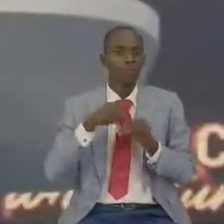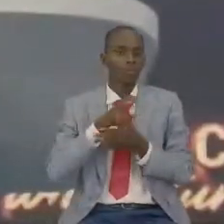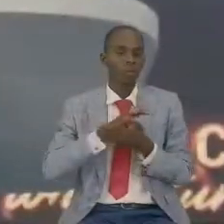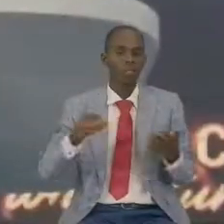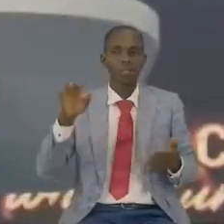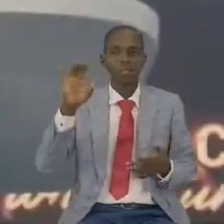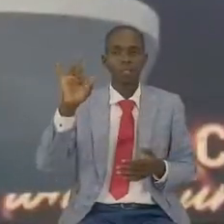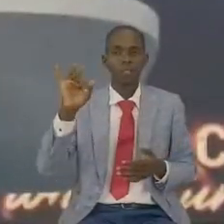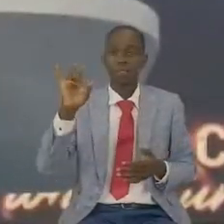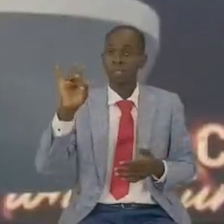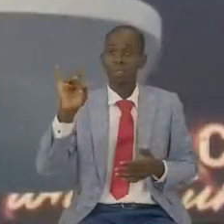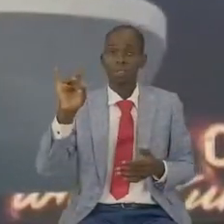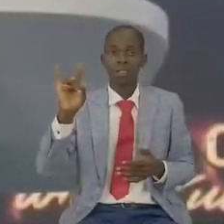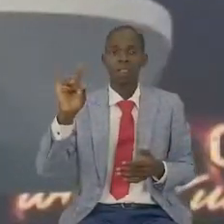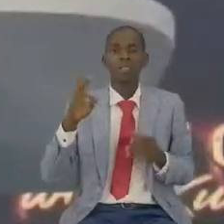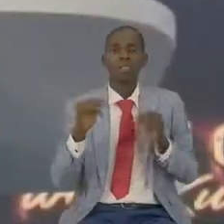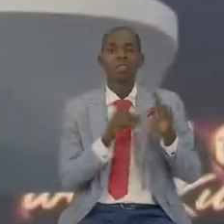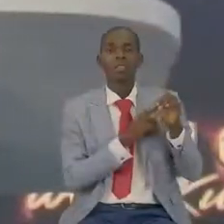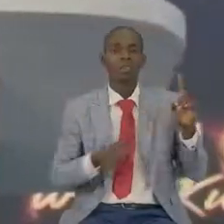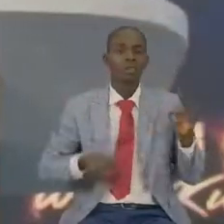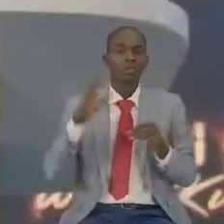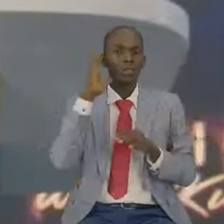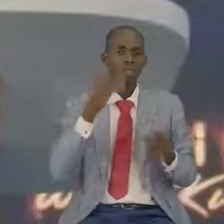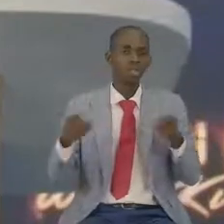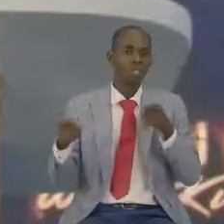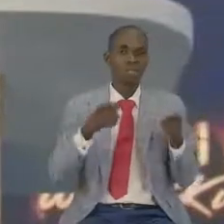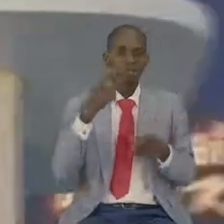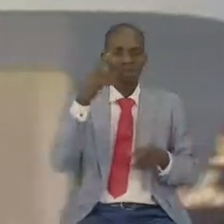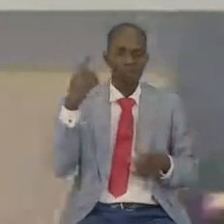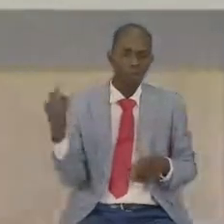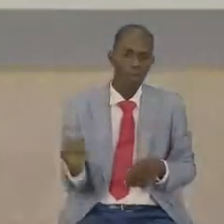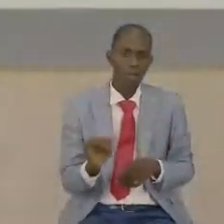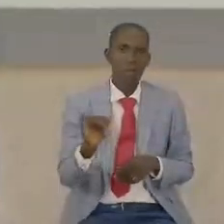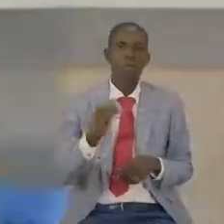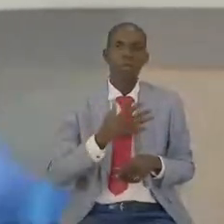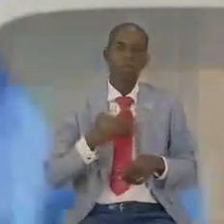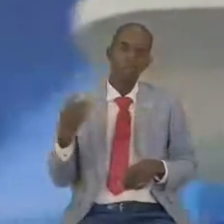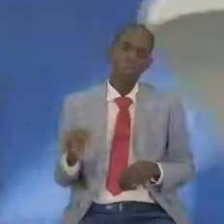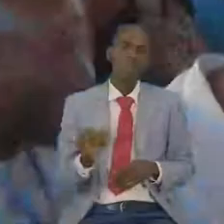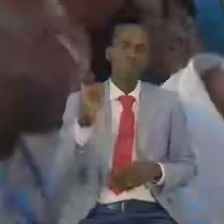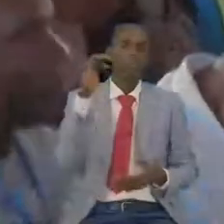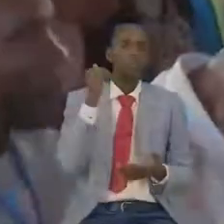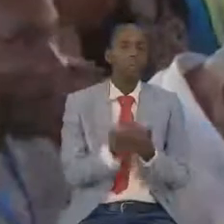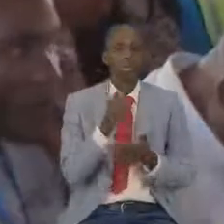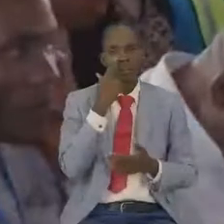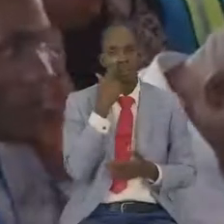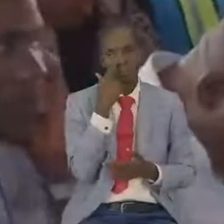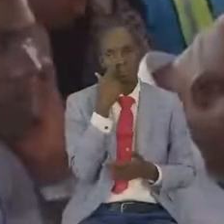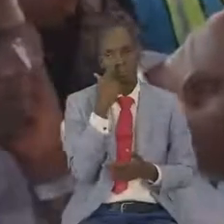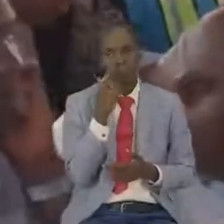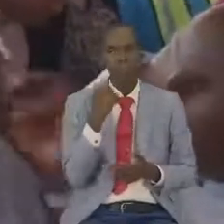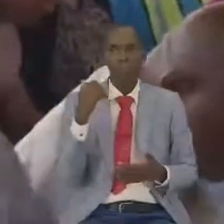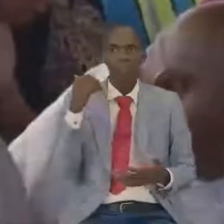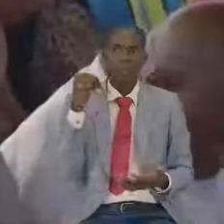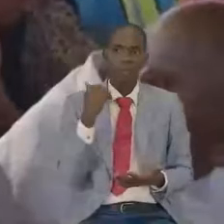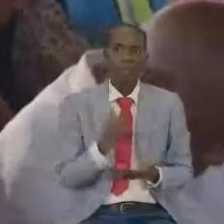verset 18 dit, l'Éternel règnera éternellement et à toujours. Je croyais qu'il y aurait un plus